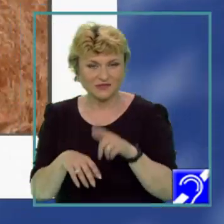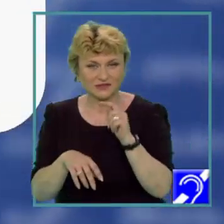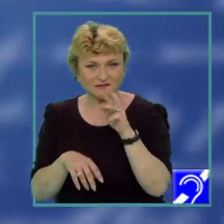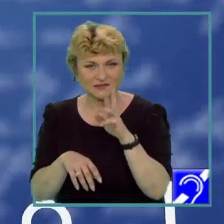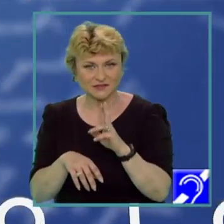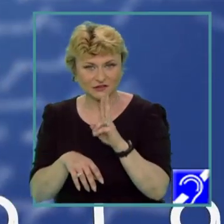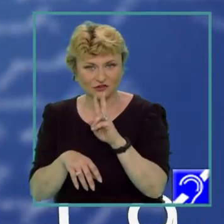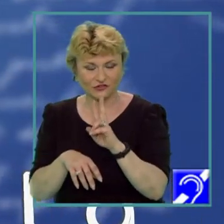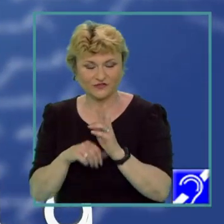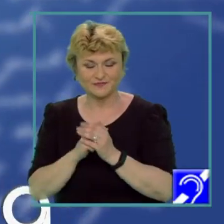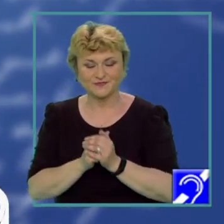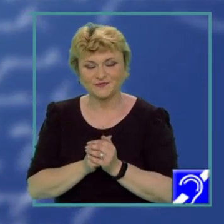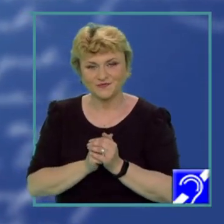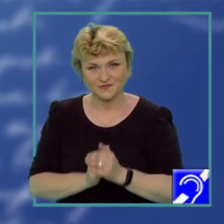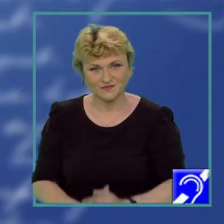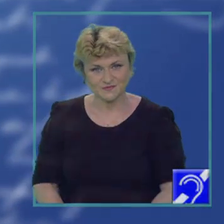2